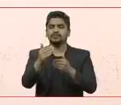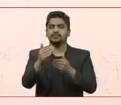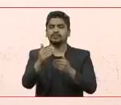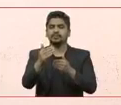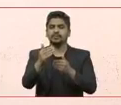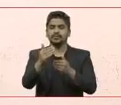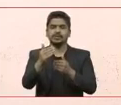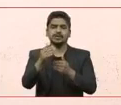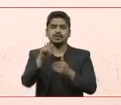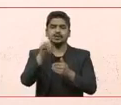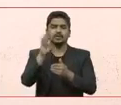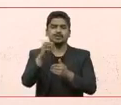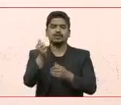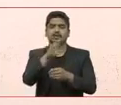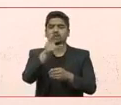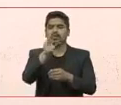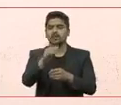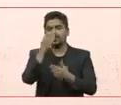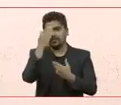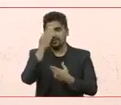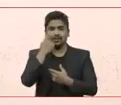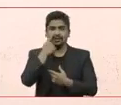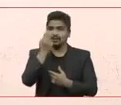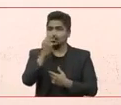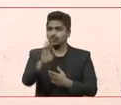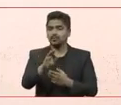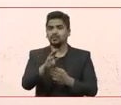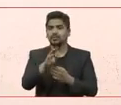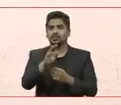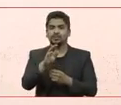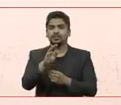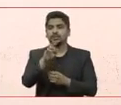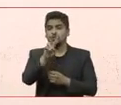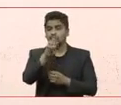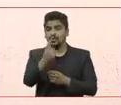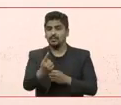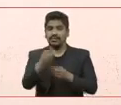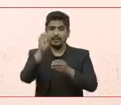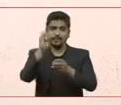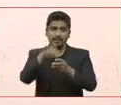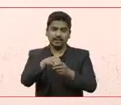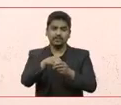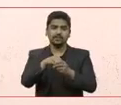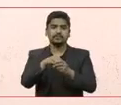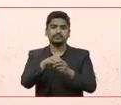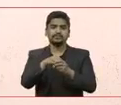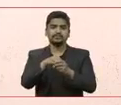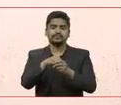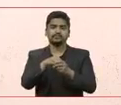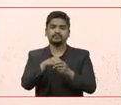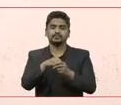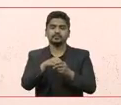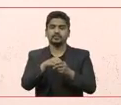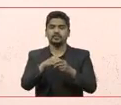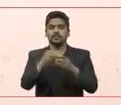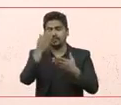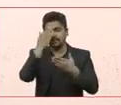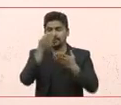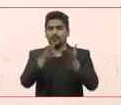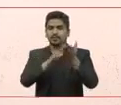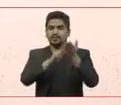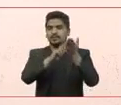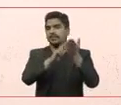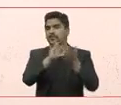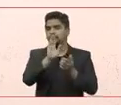3 डिजिटभन्दा कममा आइसकेको अवस्था। सट्टै यो 2 हप्ताभित्रमा चाहिँ केस वृद्धि दर देखाइरहेको